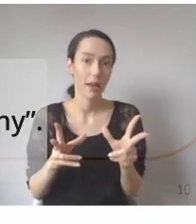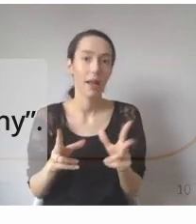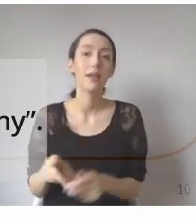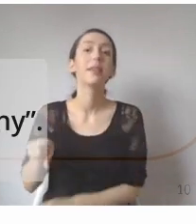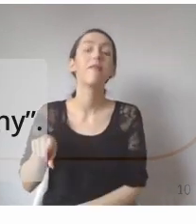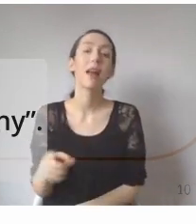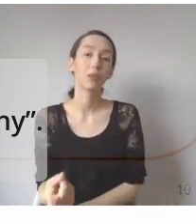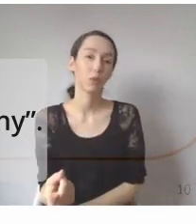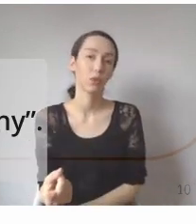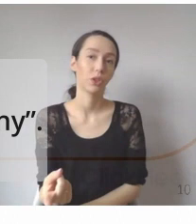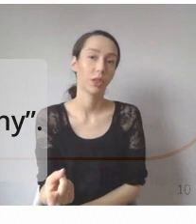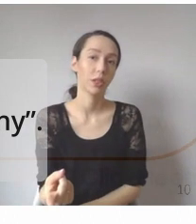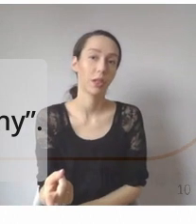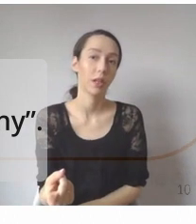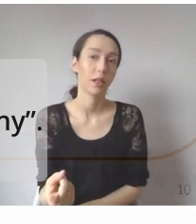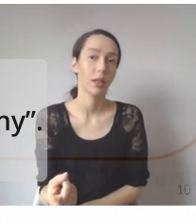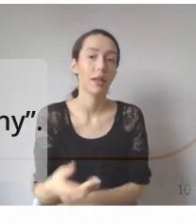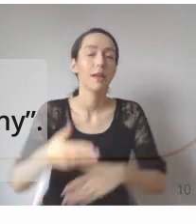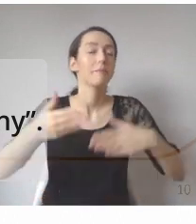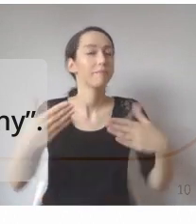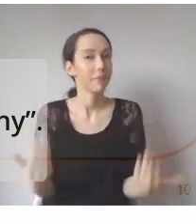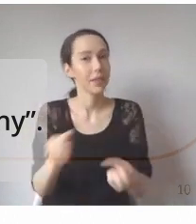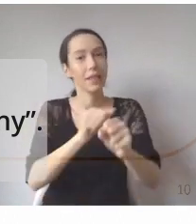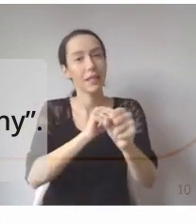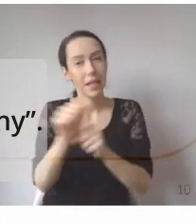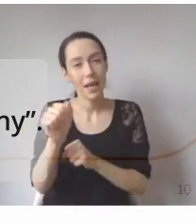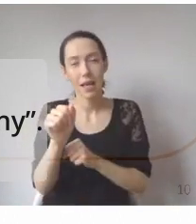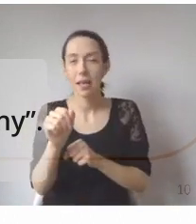język francuski i boom, jest tutaj